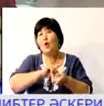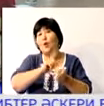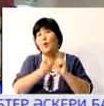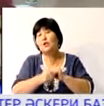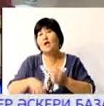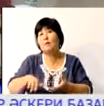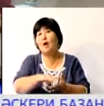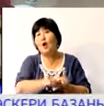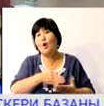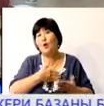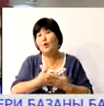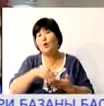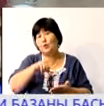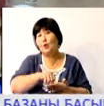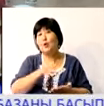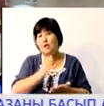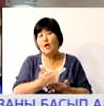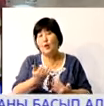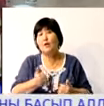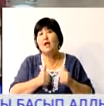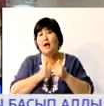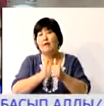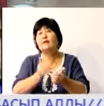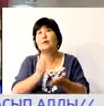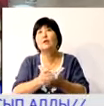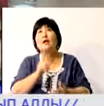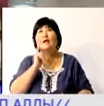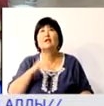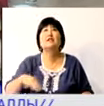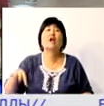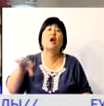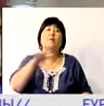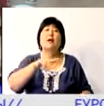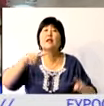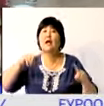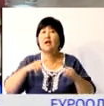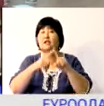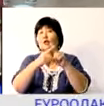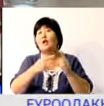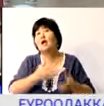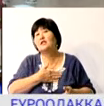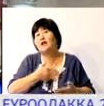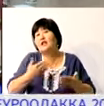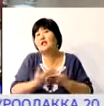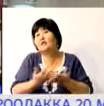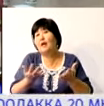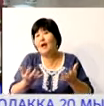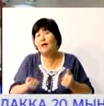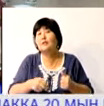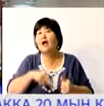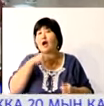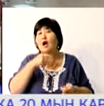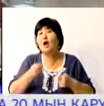қоғамға өзіндік үлес қосады және оған үлесе отырады. Жастар барлық технологиялы жаңашылдықпен қабылдайды және